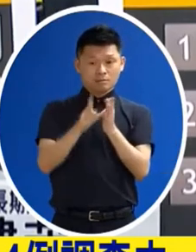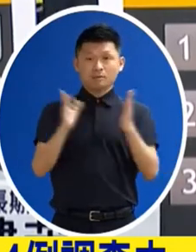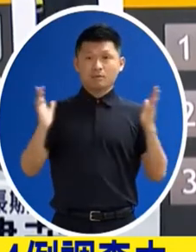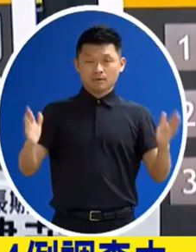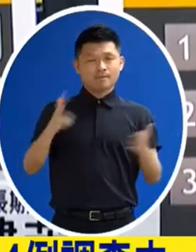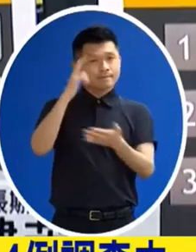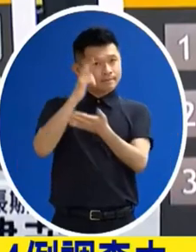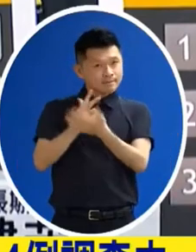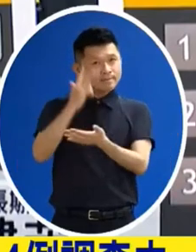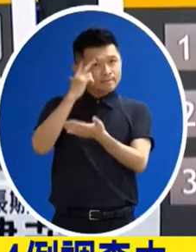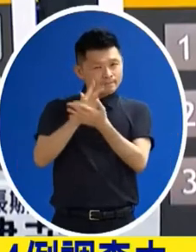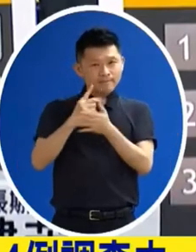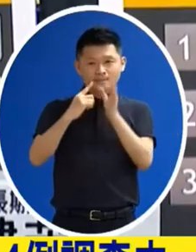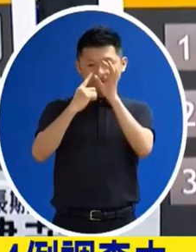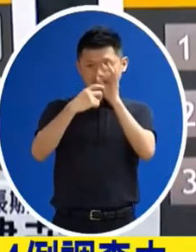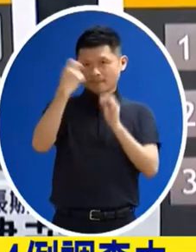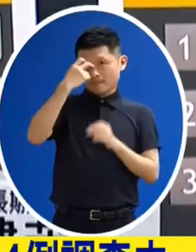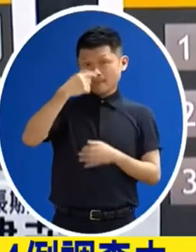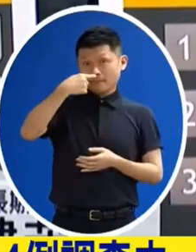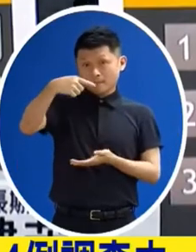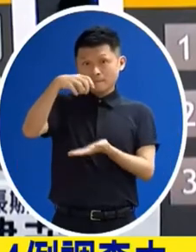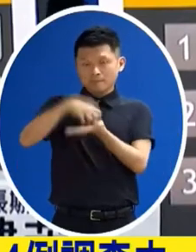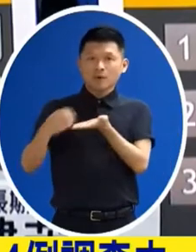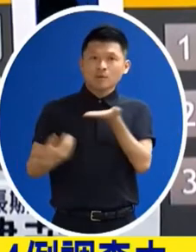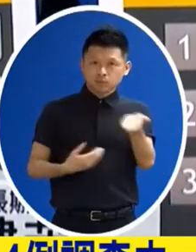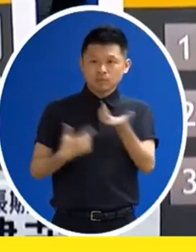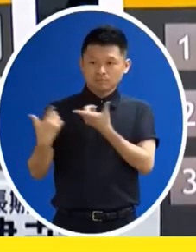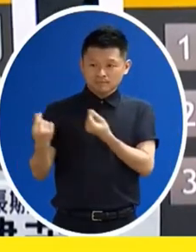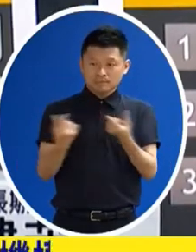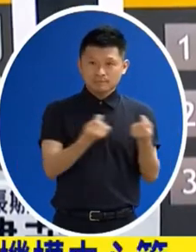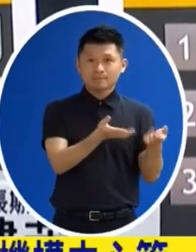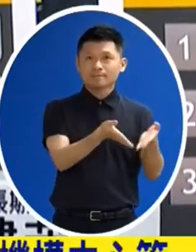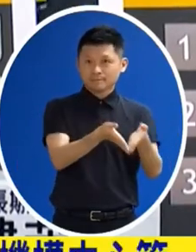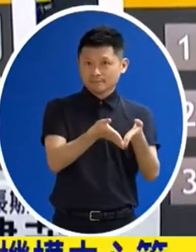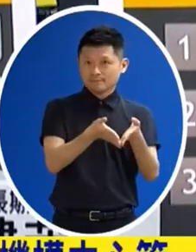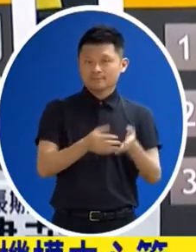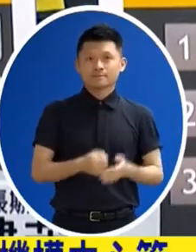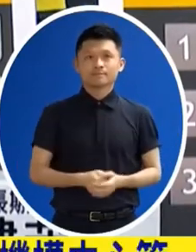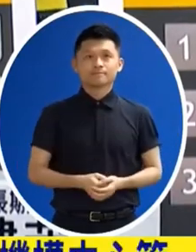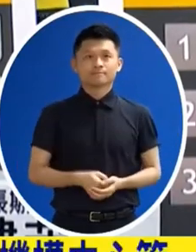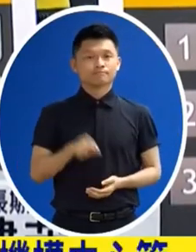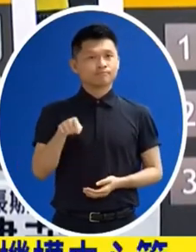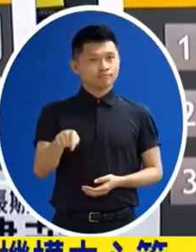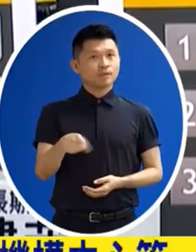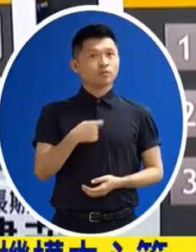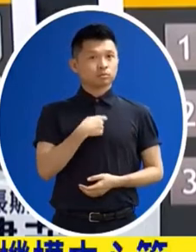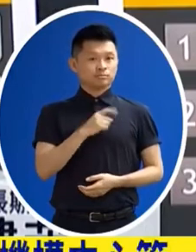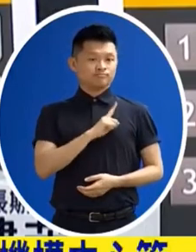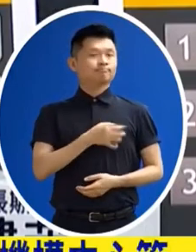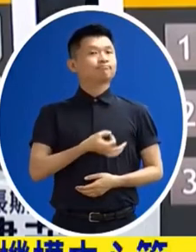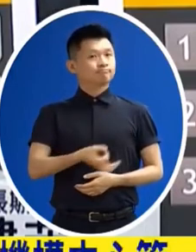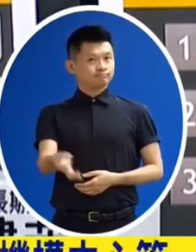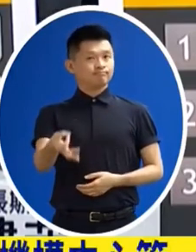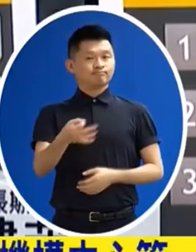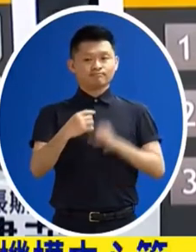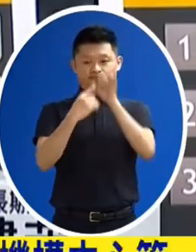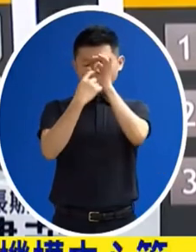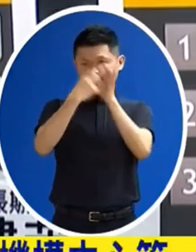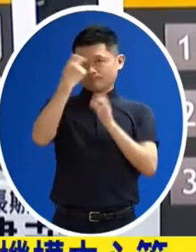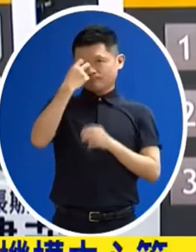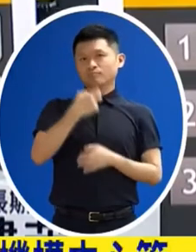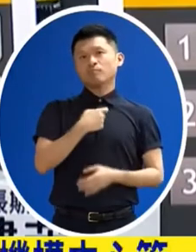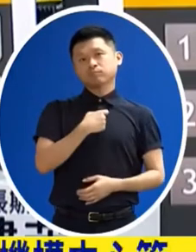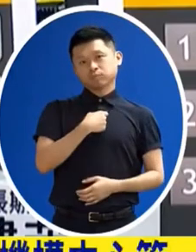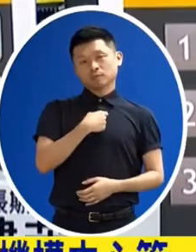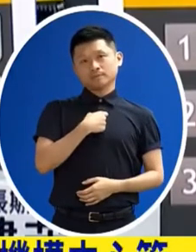周都要提供快筛的阴性证明。那这个部分是必须要处理用自费来做快筛。那当